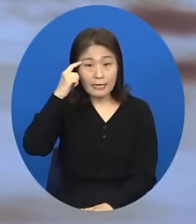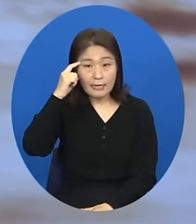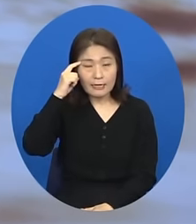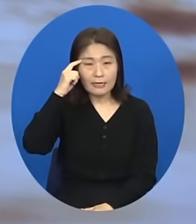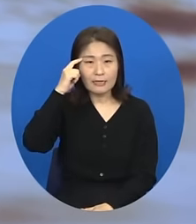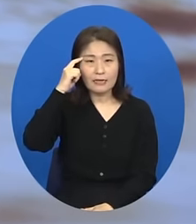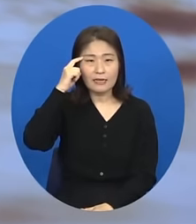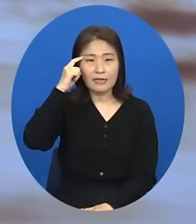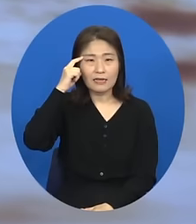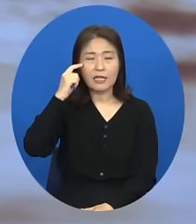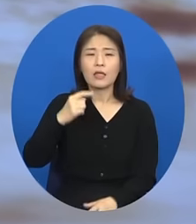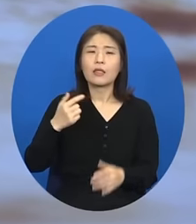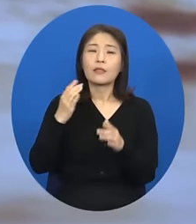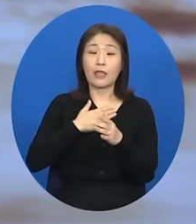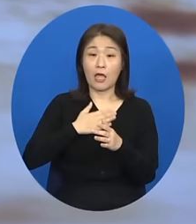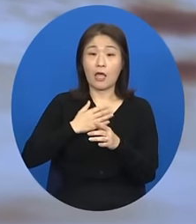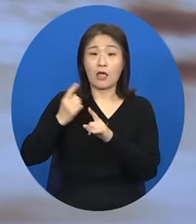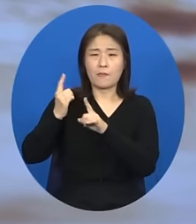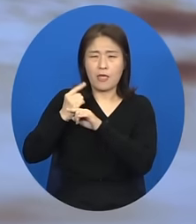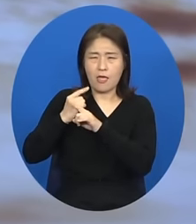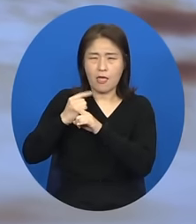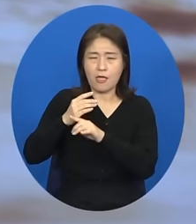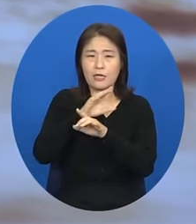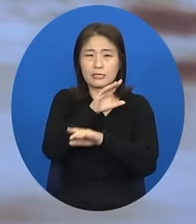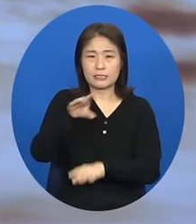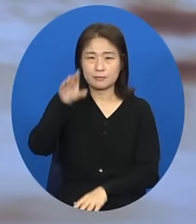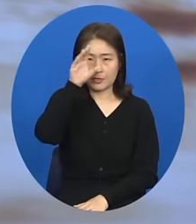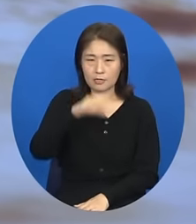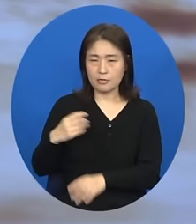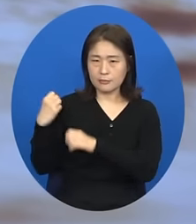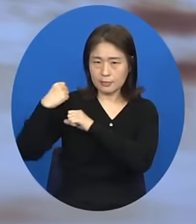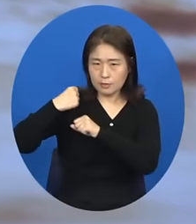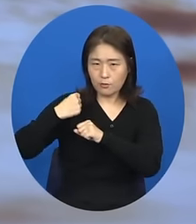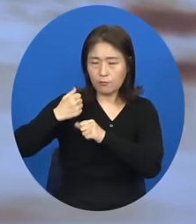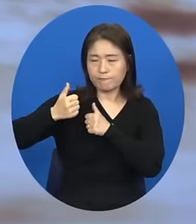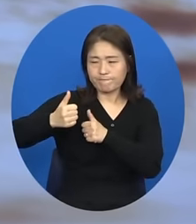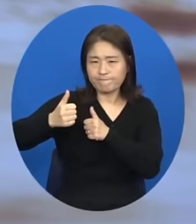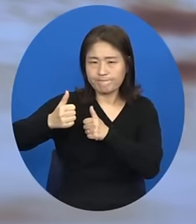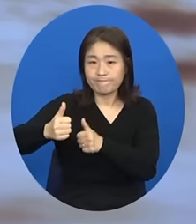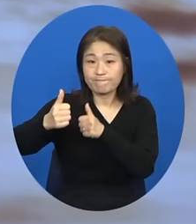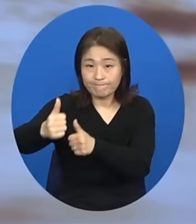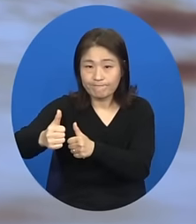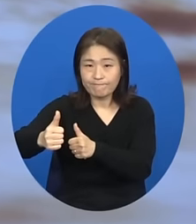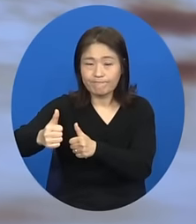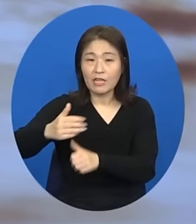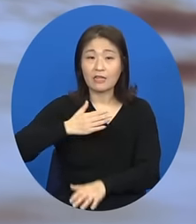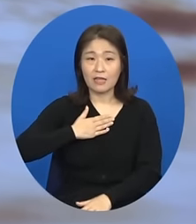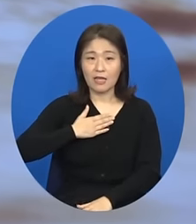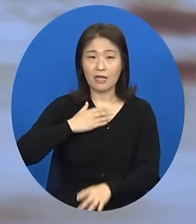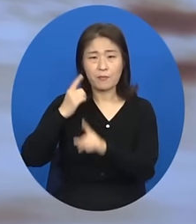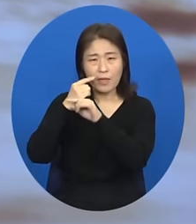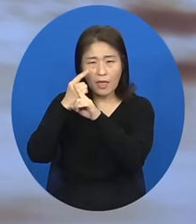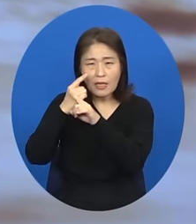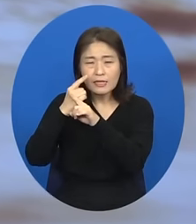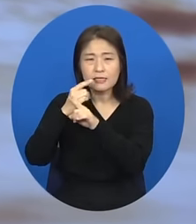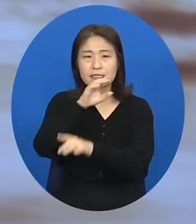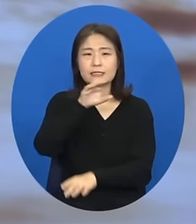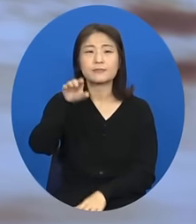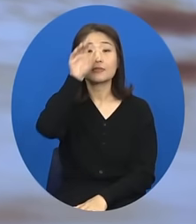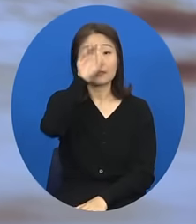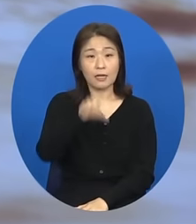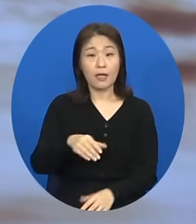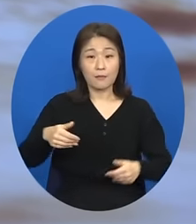십자가를 지고 따라가겠습니다. 내게는 날마다 십자가가 필요합니다. 이 고백이